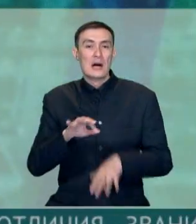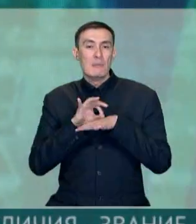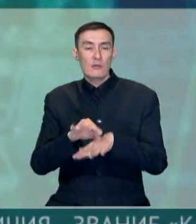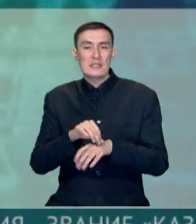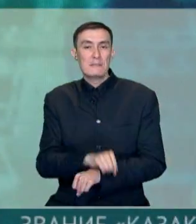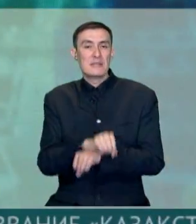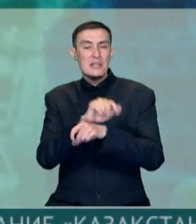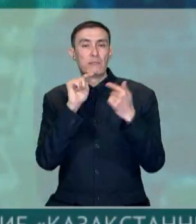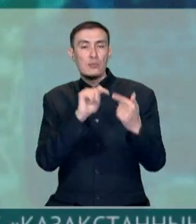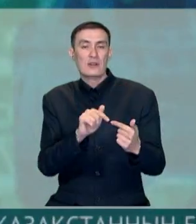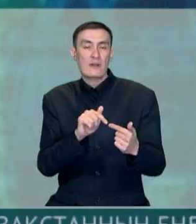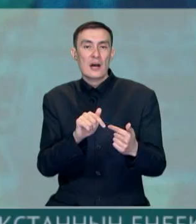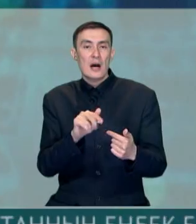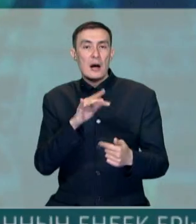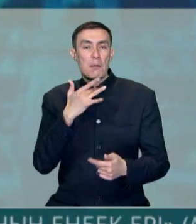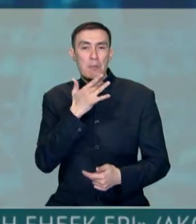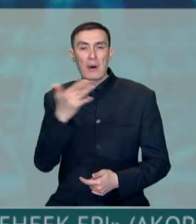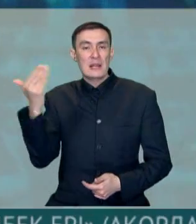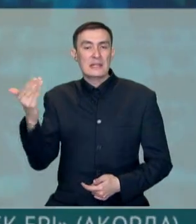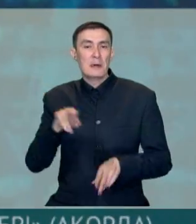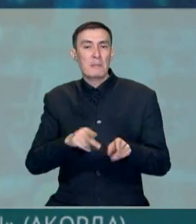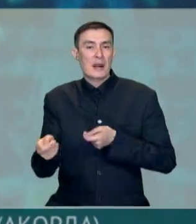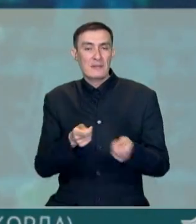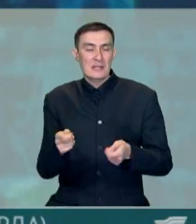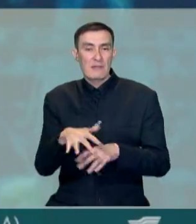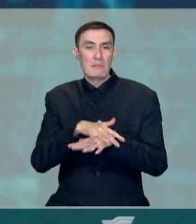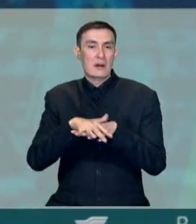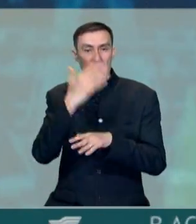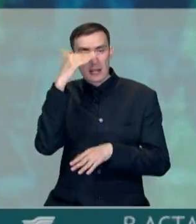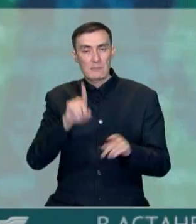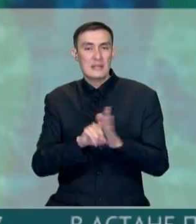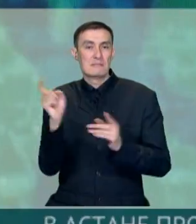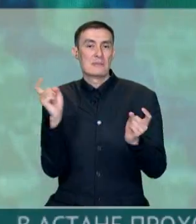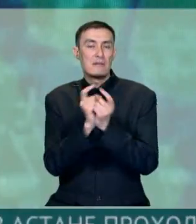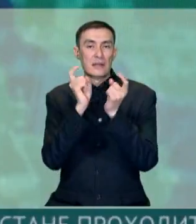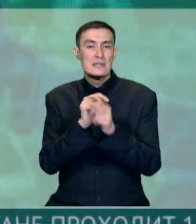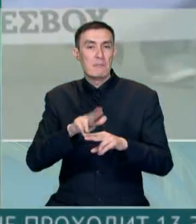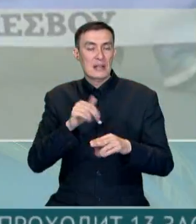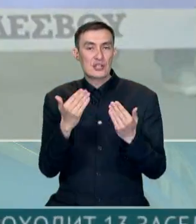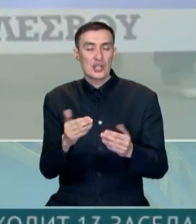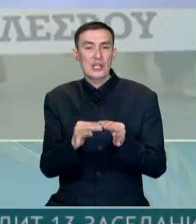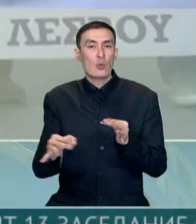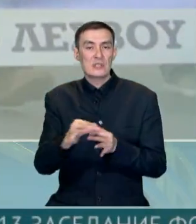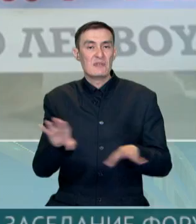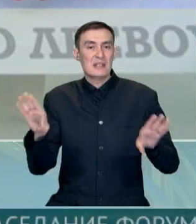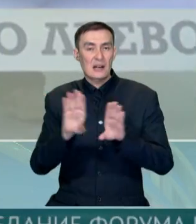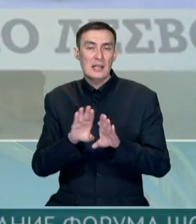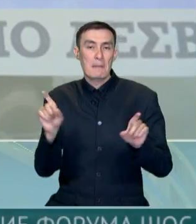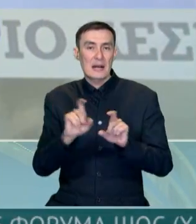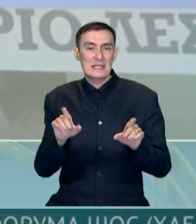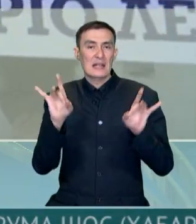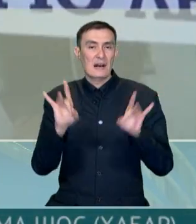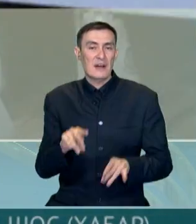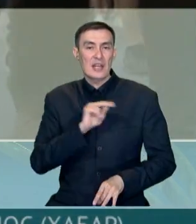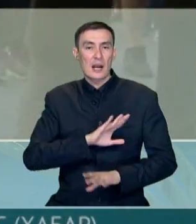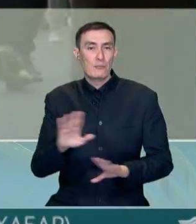проходят митинги против миграционной политики правительства. На этом фоне произошли столкновения с полицией. Сейчас на острове закрыты магазины, кафе,